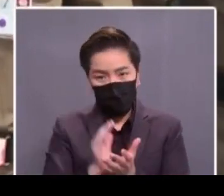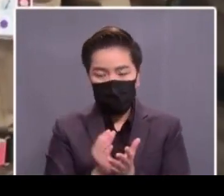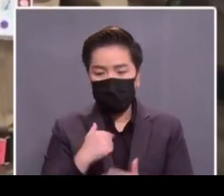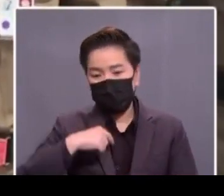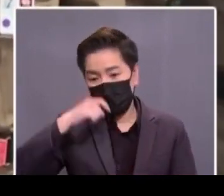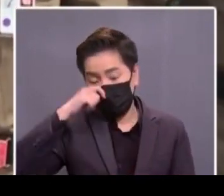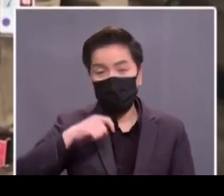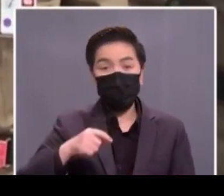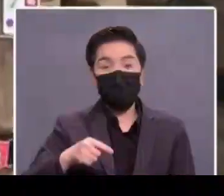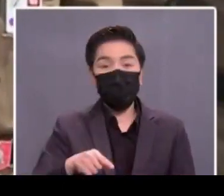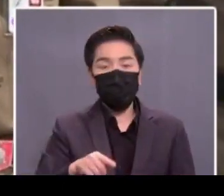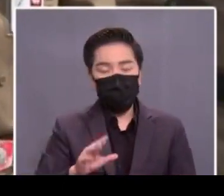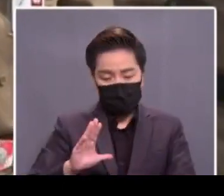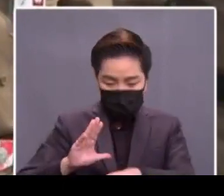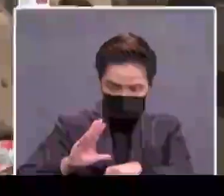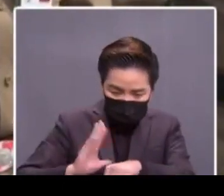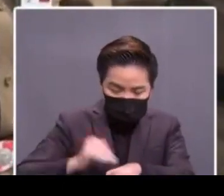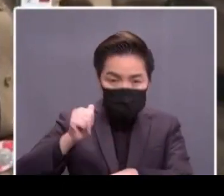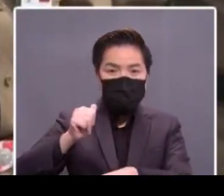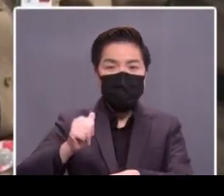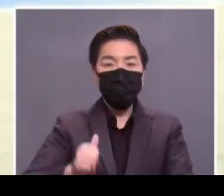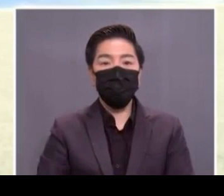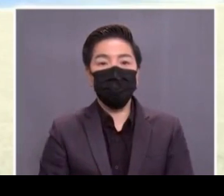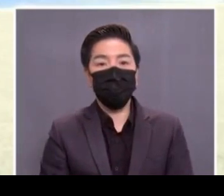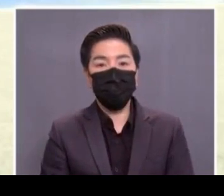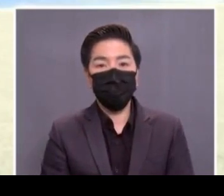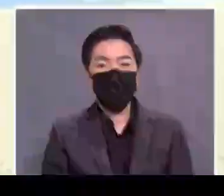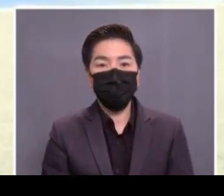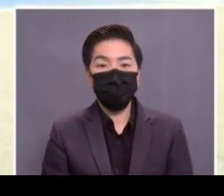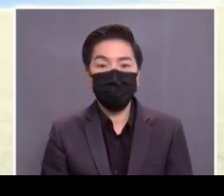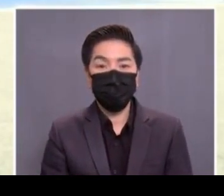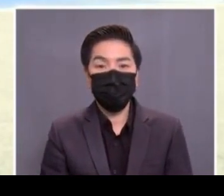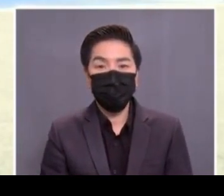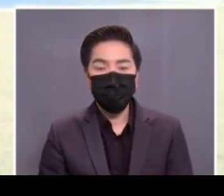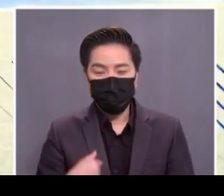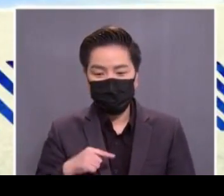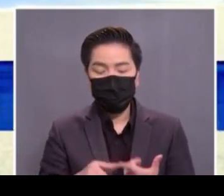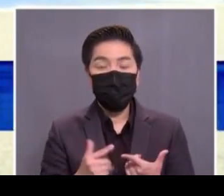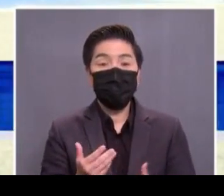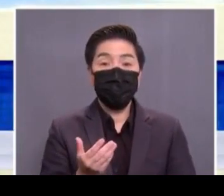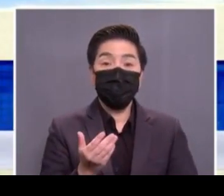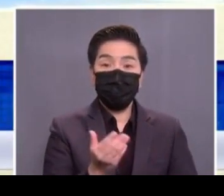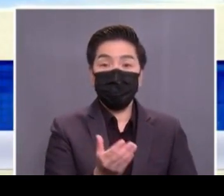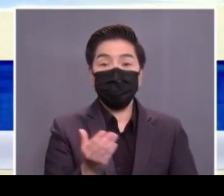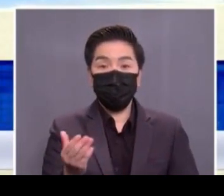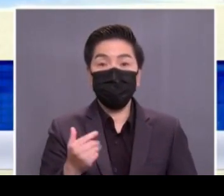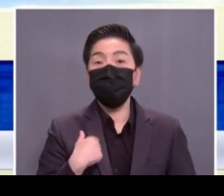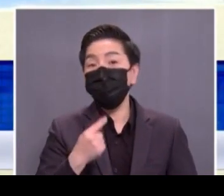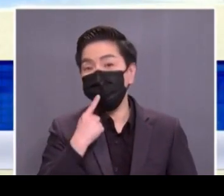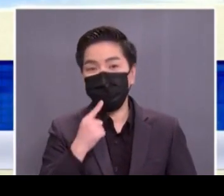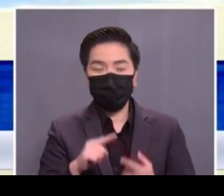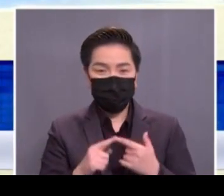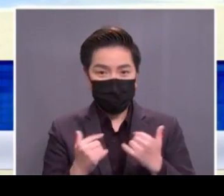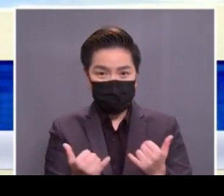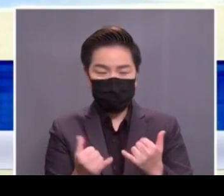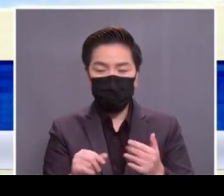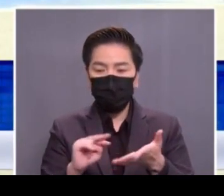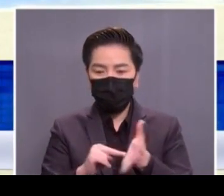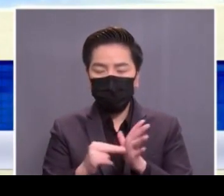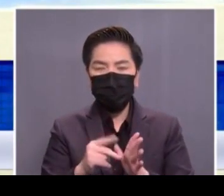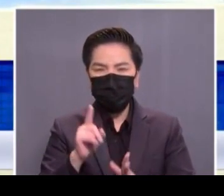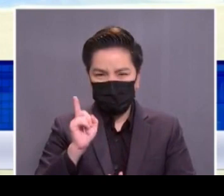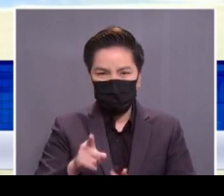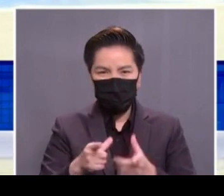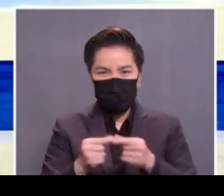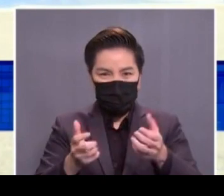จไทยเนี่ยฝีมือเยี่ยมนะคะ คุณชุติมาคุณธีรวัตรคะต้องบอกว่าคดีที่เกิดขึ้นนี้ถือเป็นคดีอุกฉ